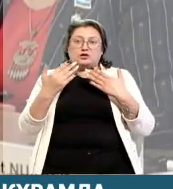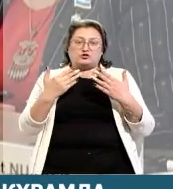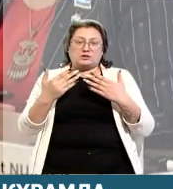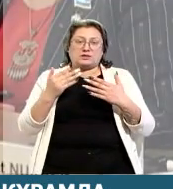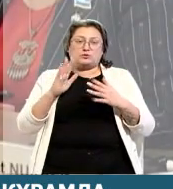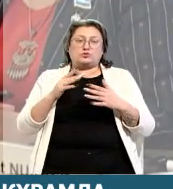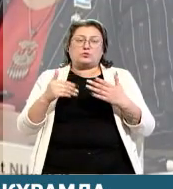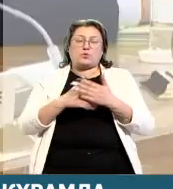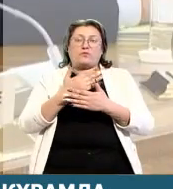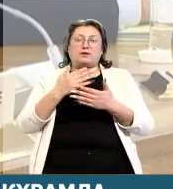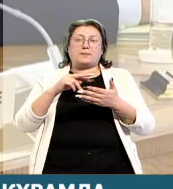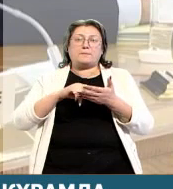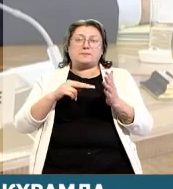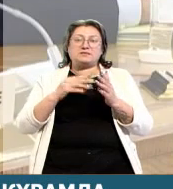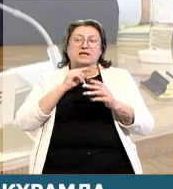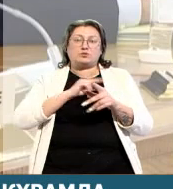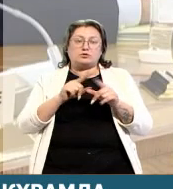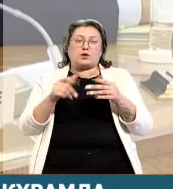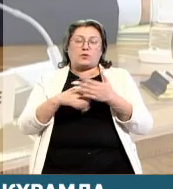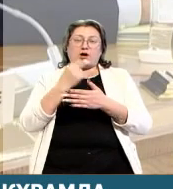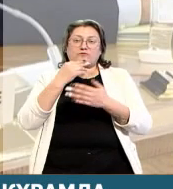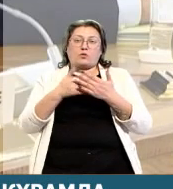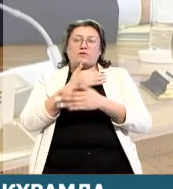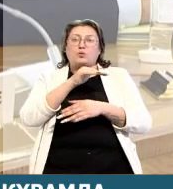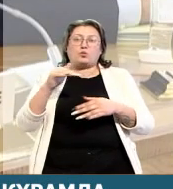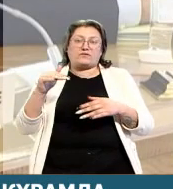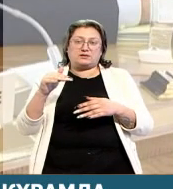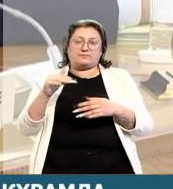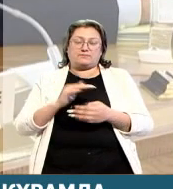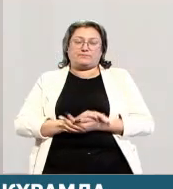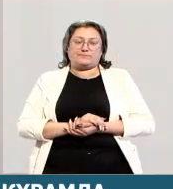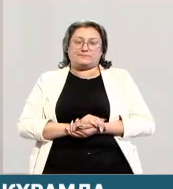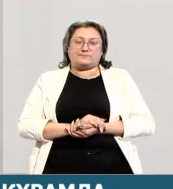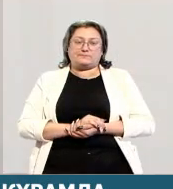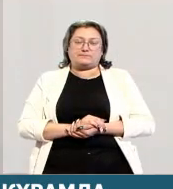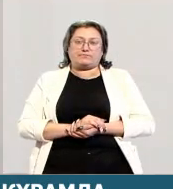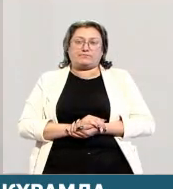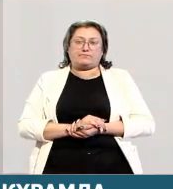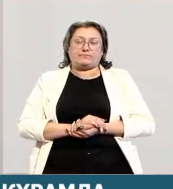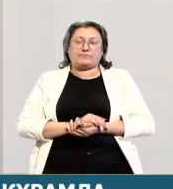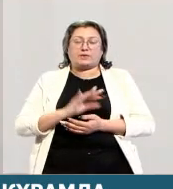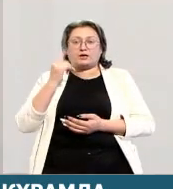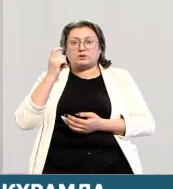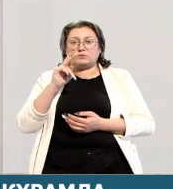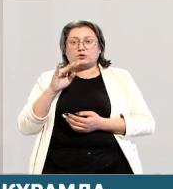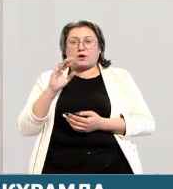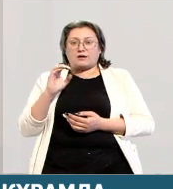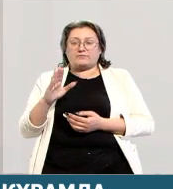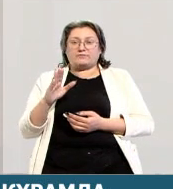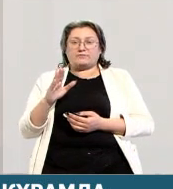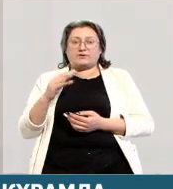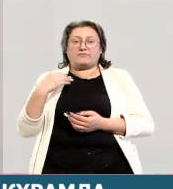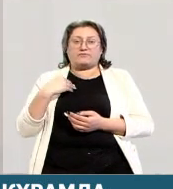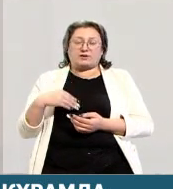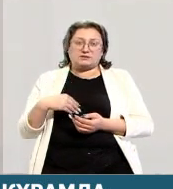жаңа деңгейге шығаруға мүмкіндік жасайтынын атап өтті. Мемлекет басшысының айтуынша, Франция бұған дейін ел экономикасына шамамен